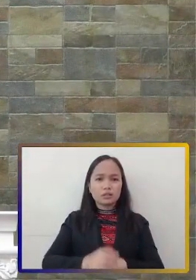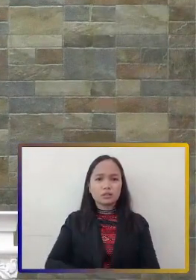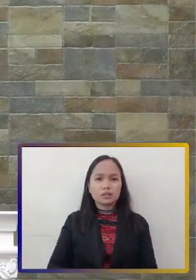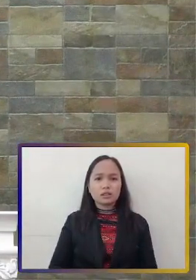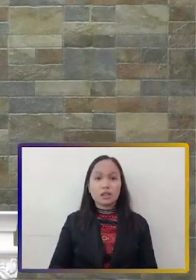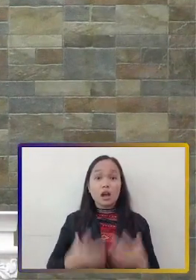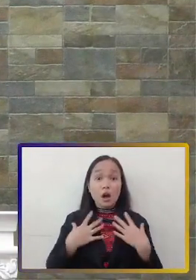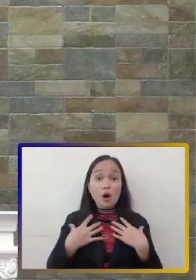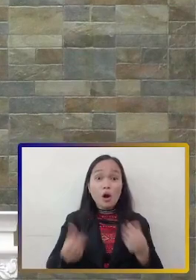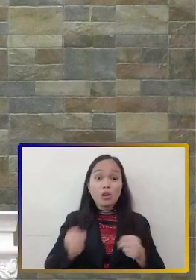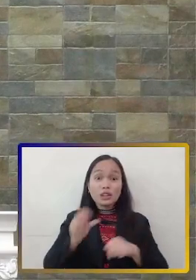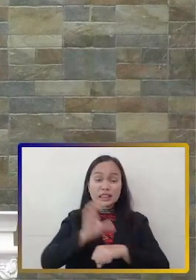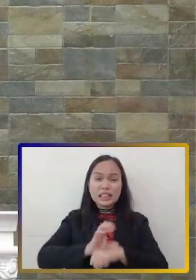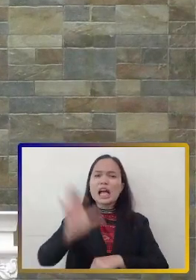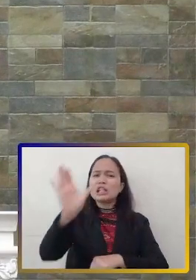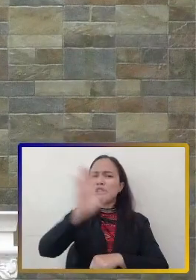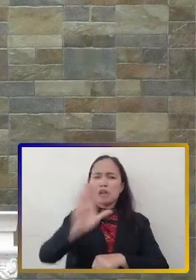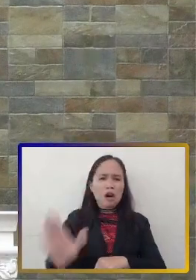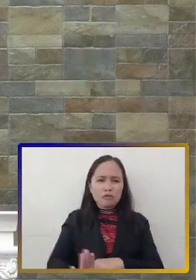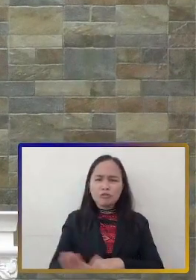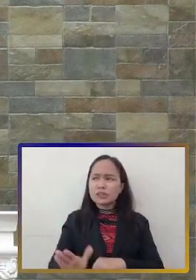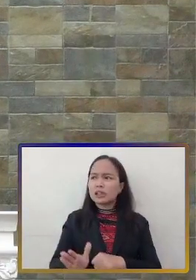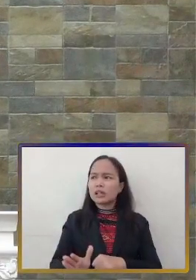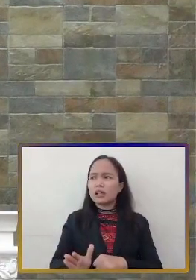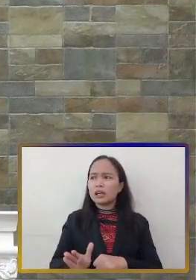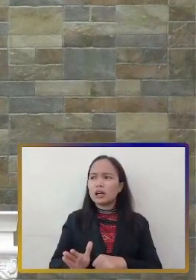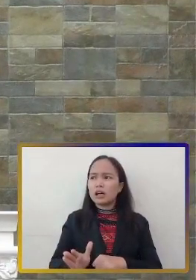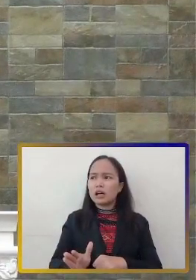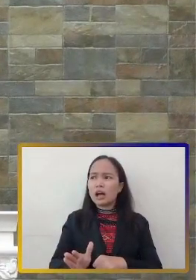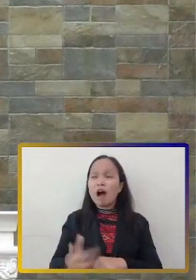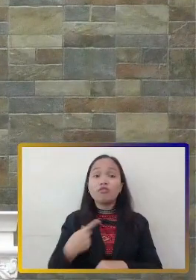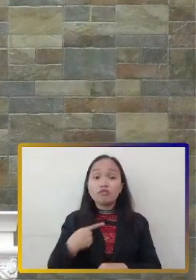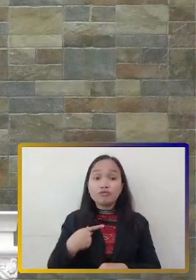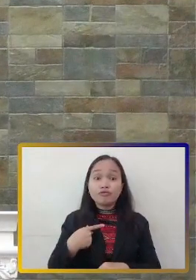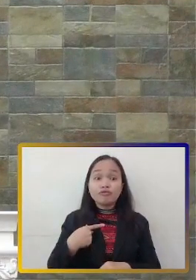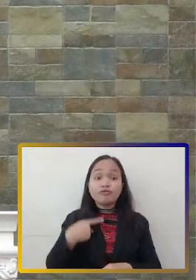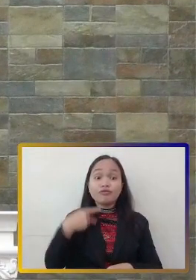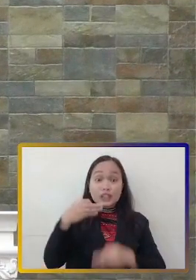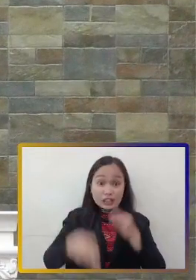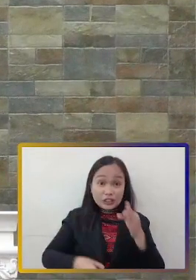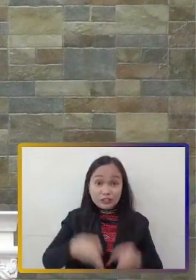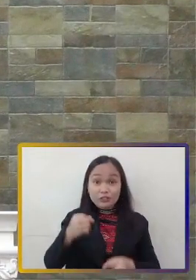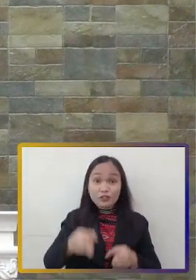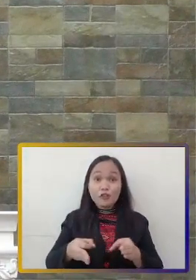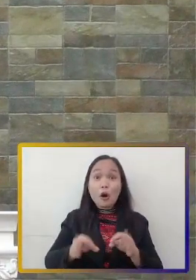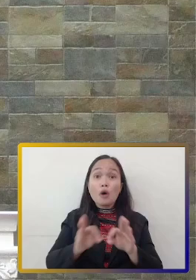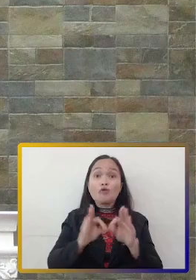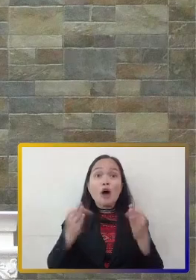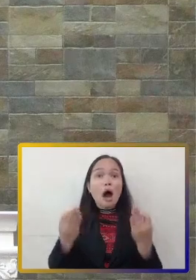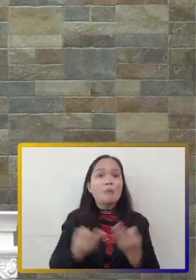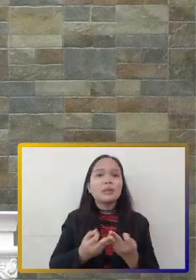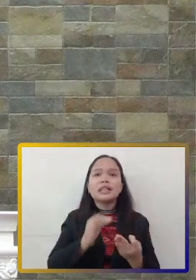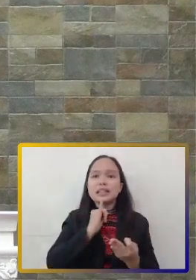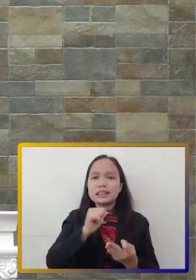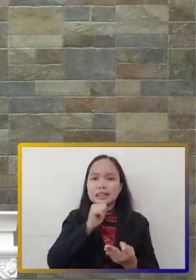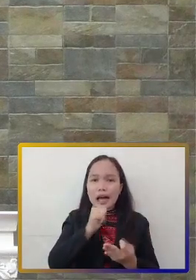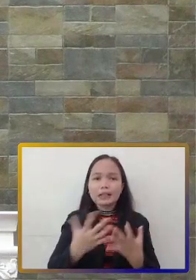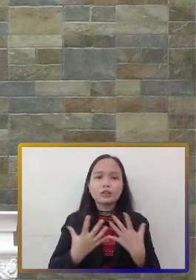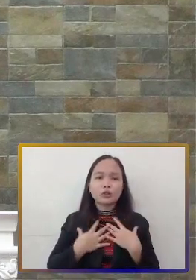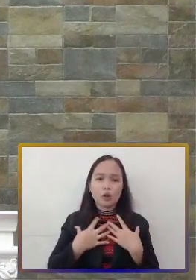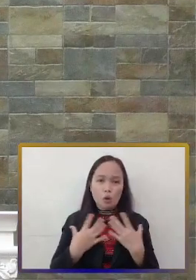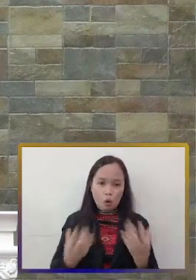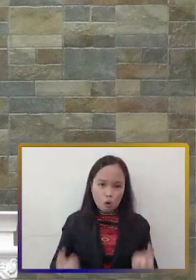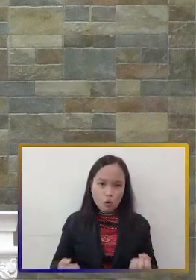Strong church will never exist kapag ang pamilya po, kapatid, ay hindi strong. At